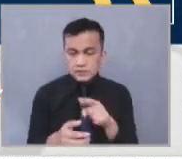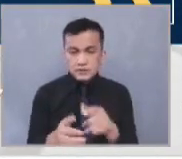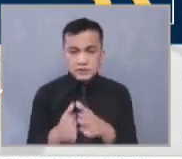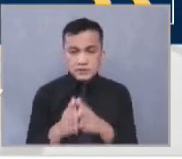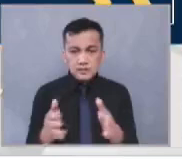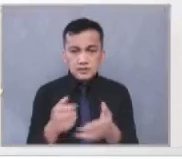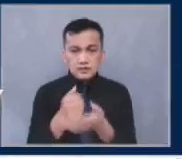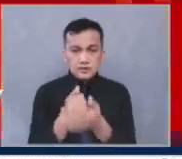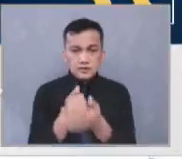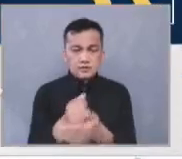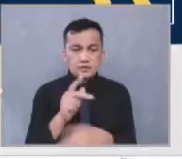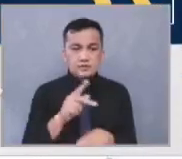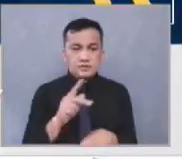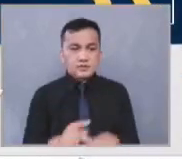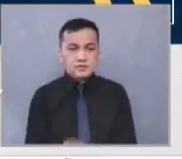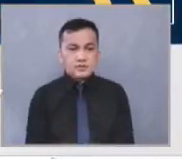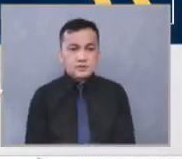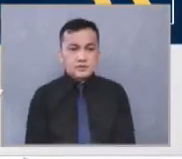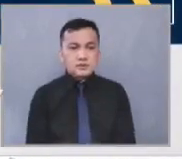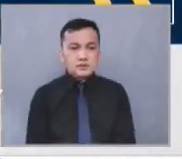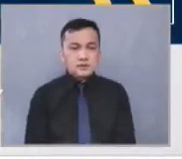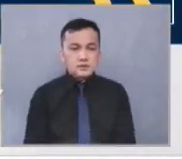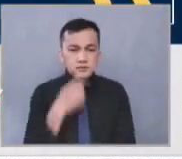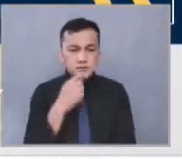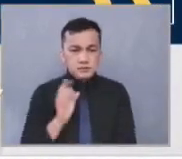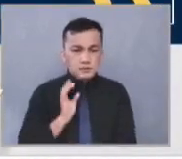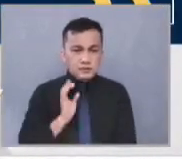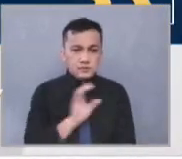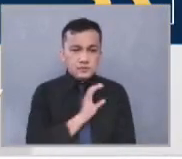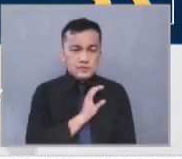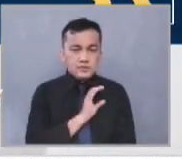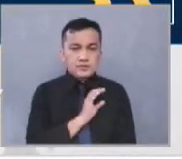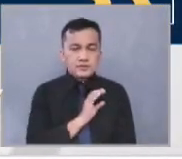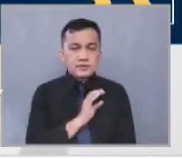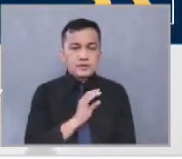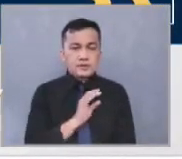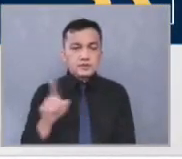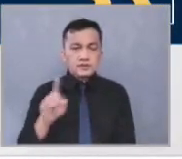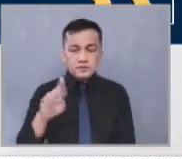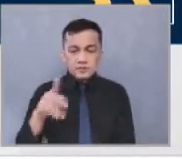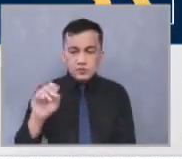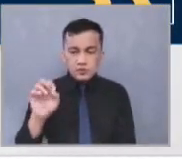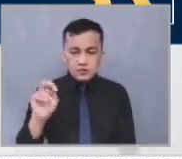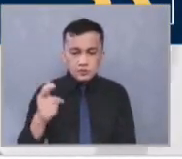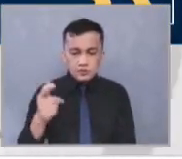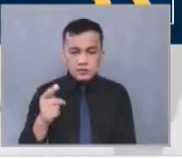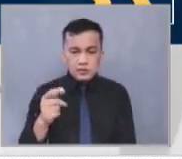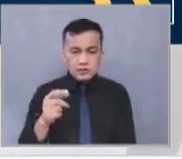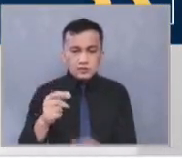sa bansa. Iginitpa ni Congressman Duterte na magiging full support siya kay Mayor Inday Sara.